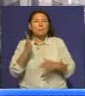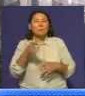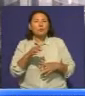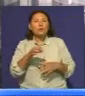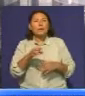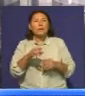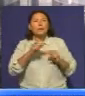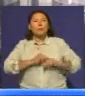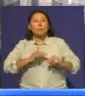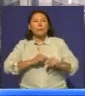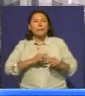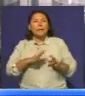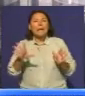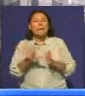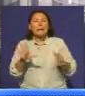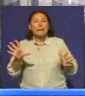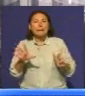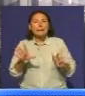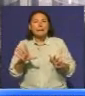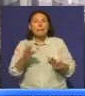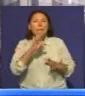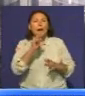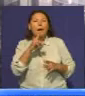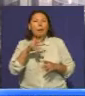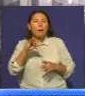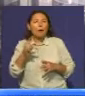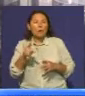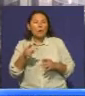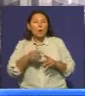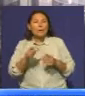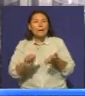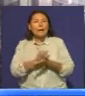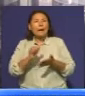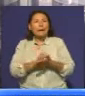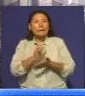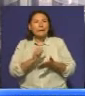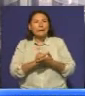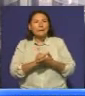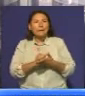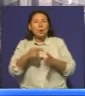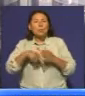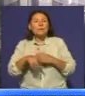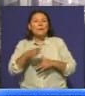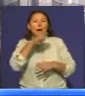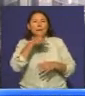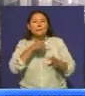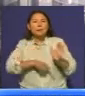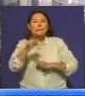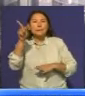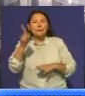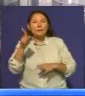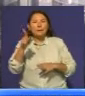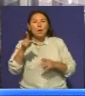жұмыстар алынып тасталды. Энергетика қадағалау бақылаудың рұқсат қағаздары алынып тасталып, осы бағытта басқа да